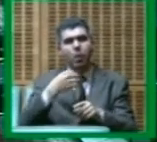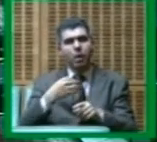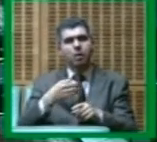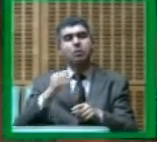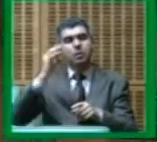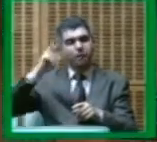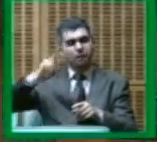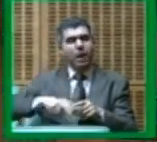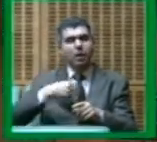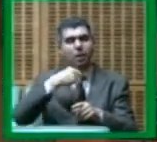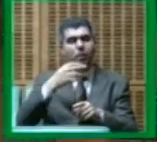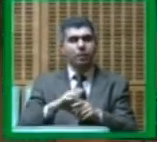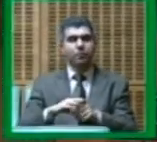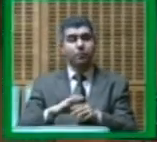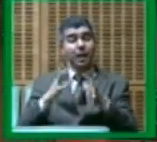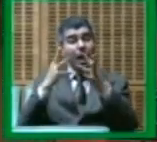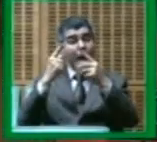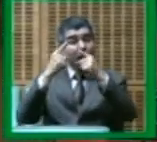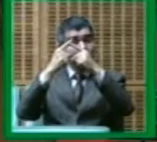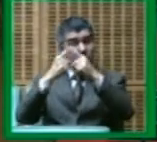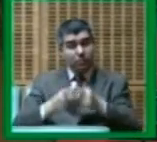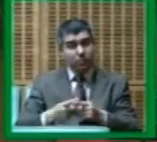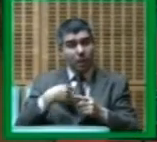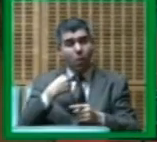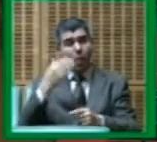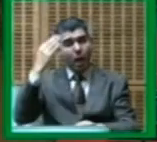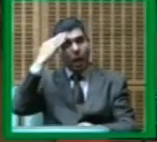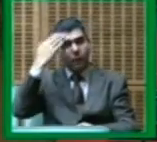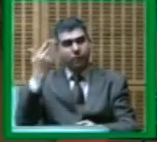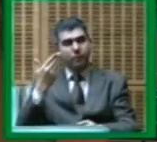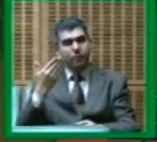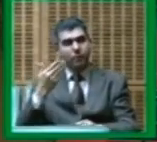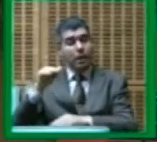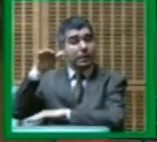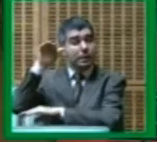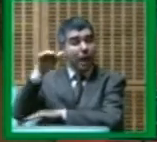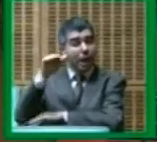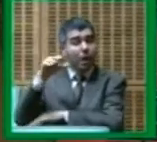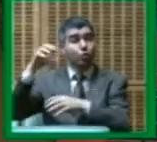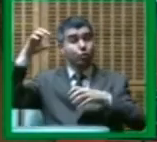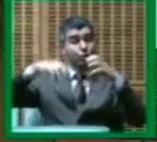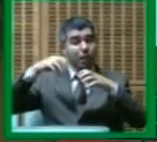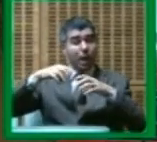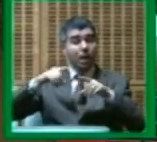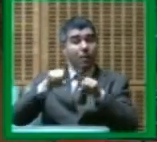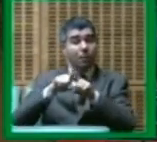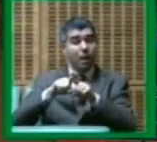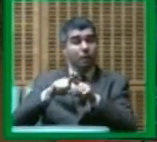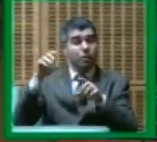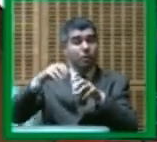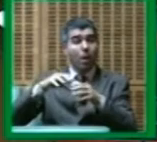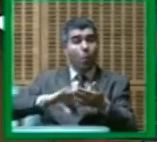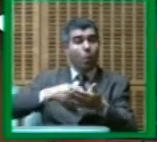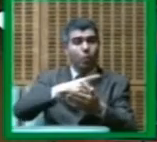بصراحة، أنا بغي نعطيكم الأرقام، أنتم تعلمونها لأنكم بناء المنطقة. الأمطار التي نزلت هي يعني أمطار